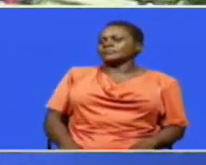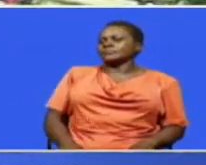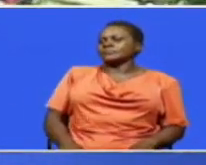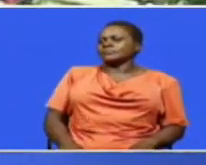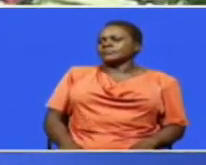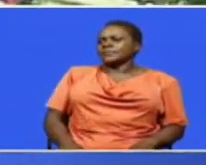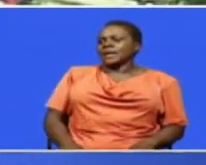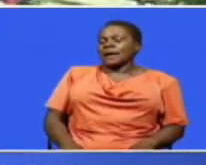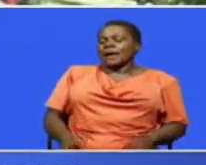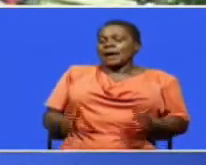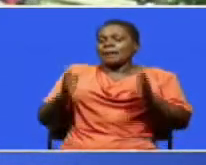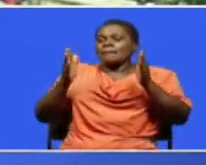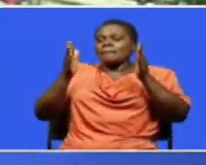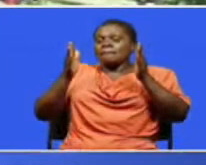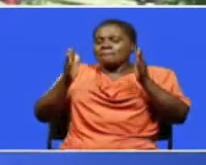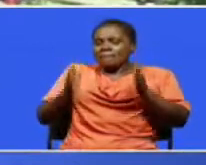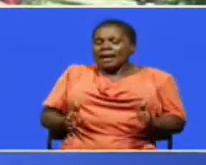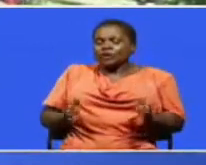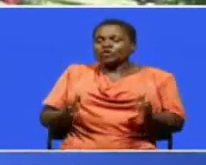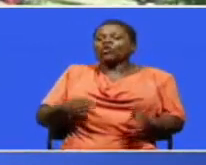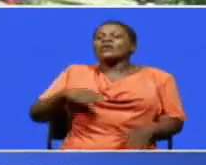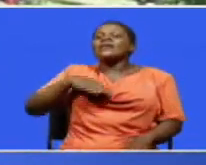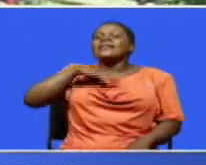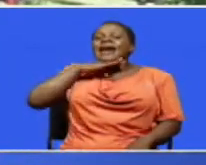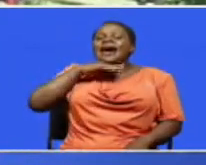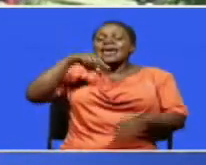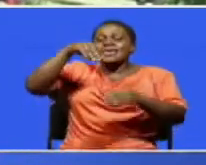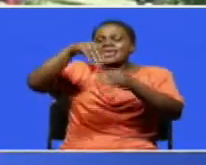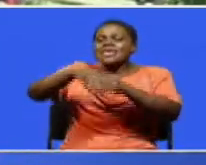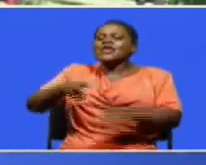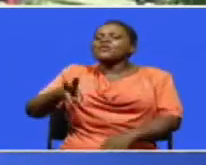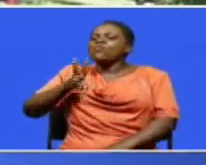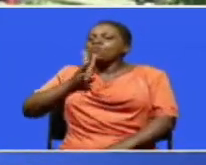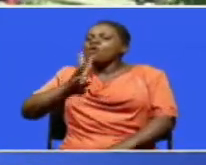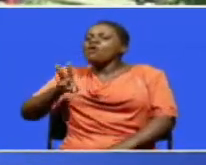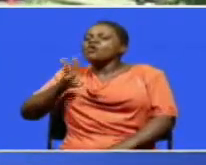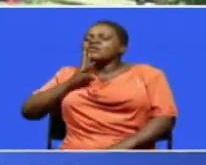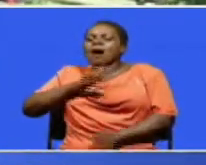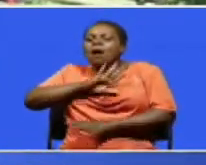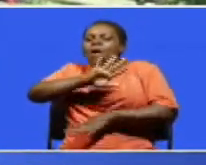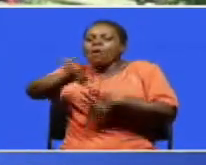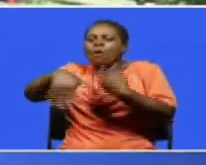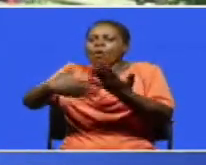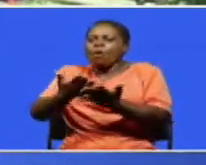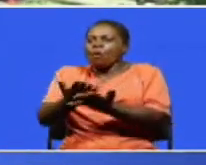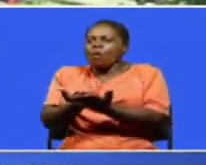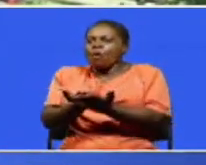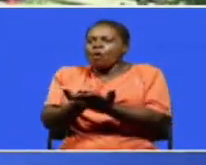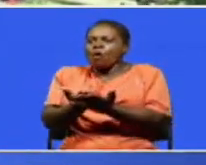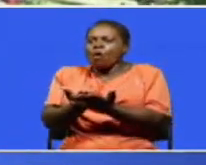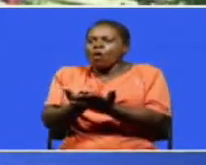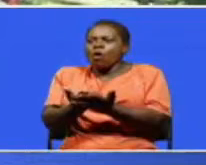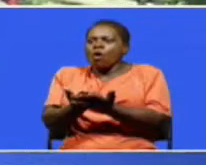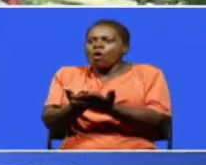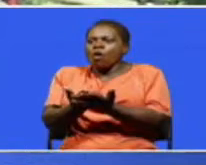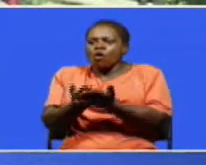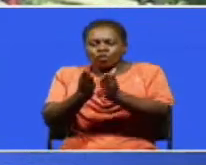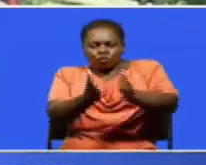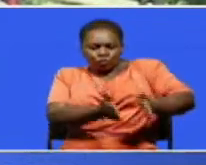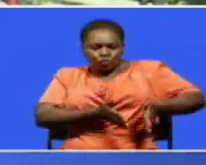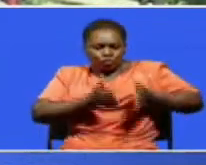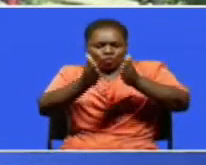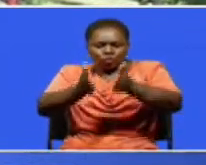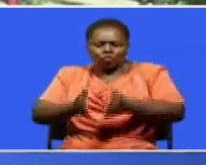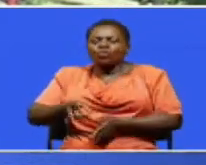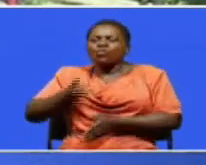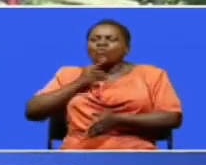when somebody is being drowned or people died in water, they are all being put along at the shore of the